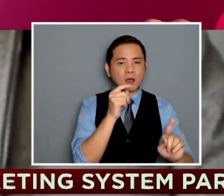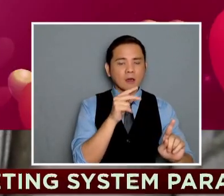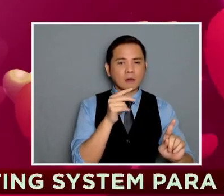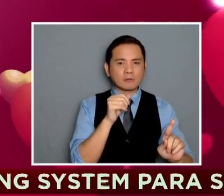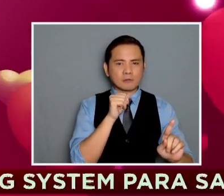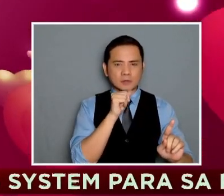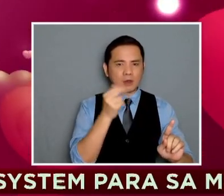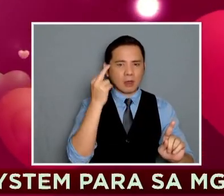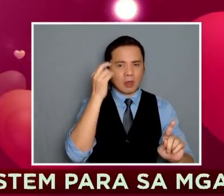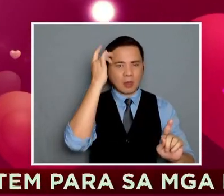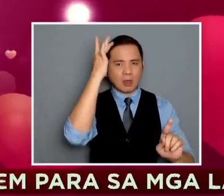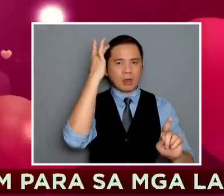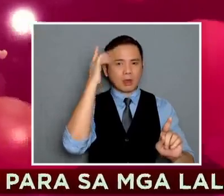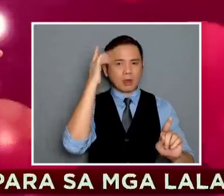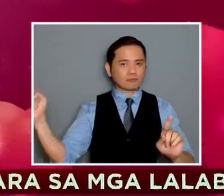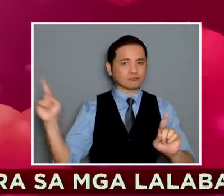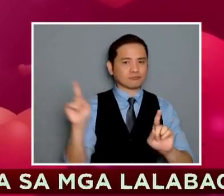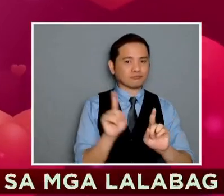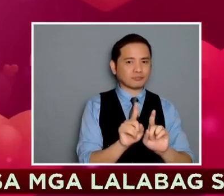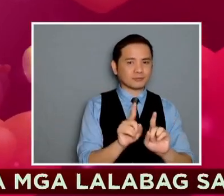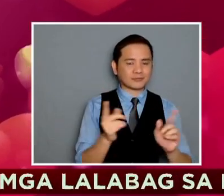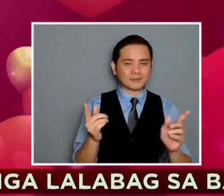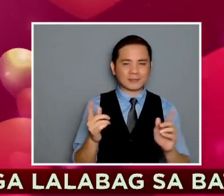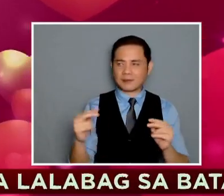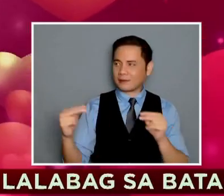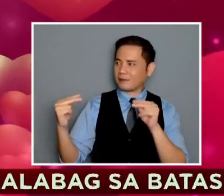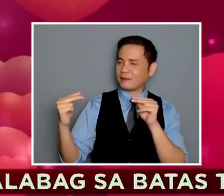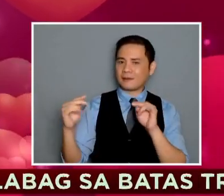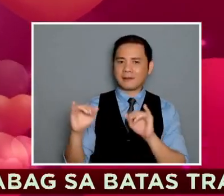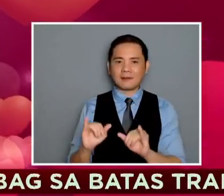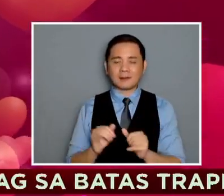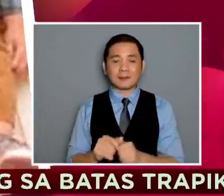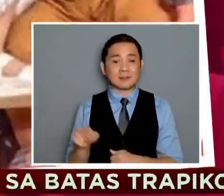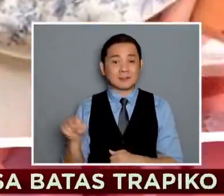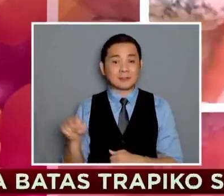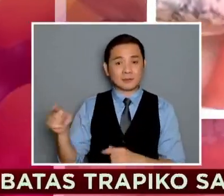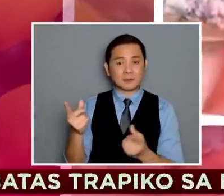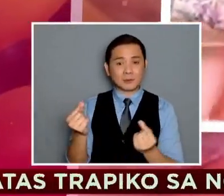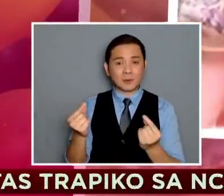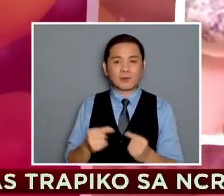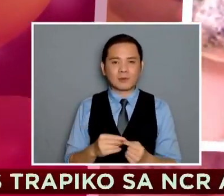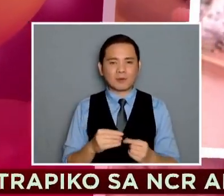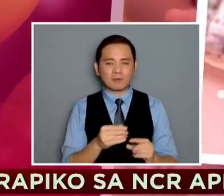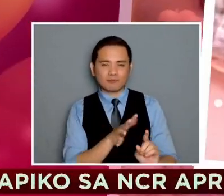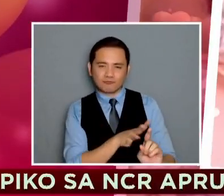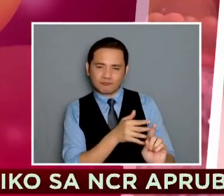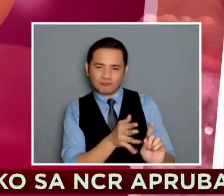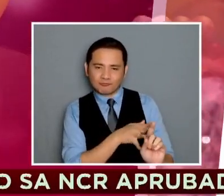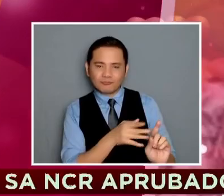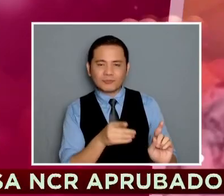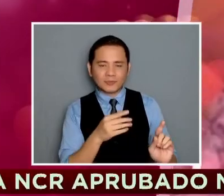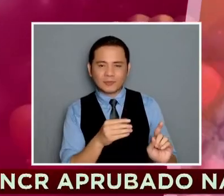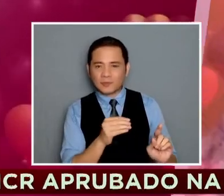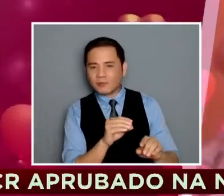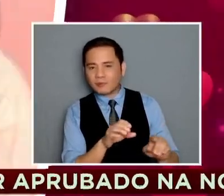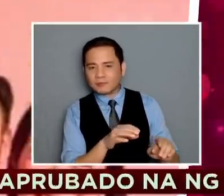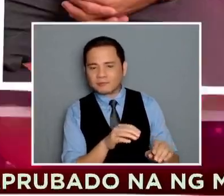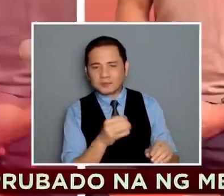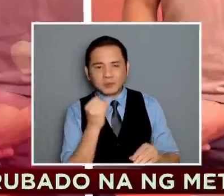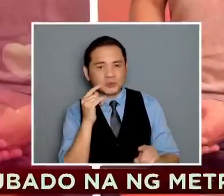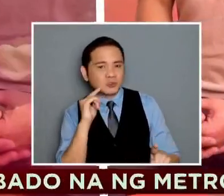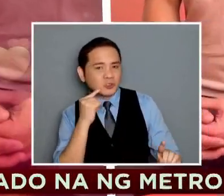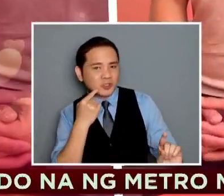pala, magaling si love eh. Ang ginawa niya, pinaselos ako. So she showed me that I'm open to have any